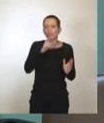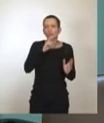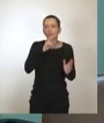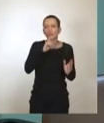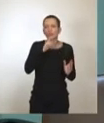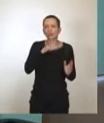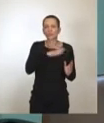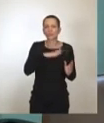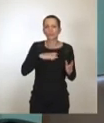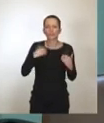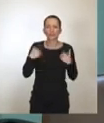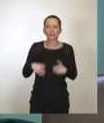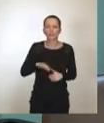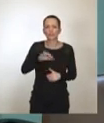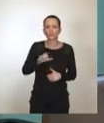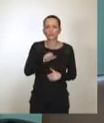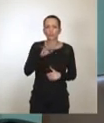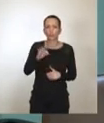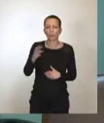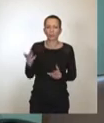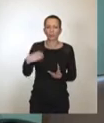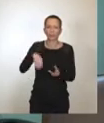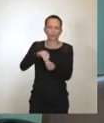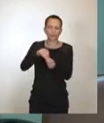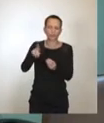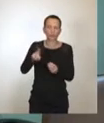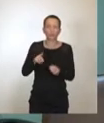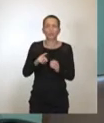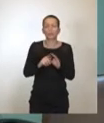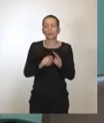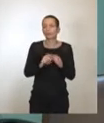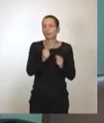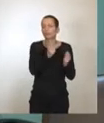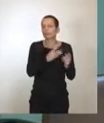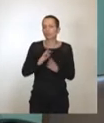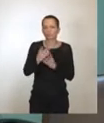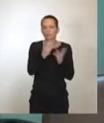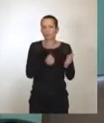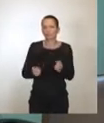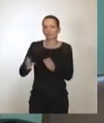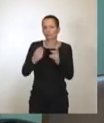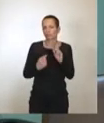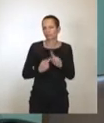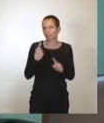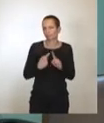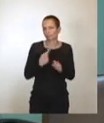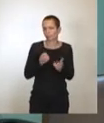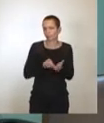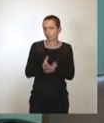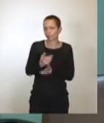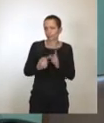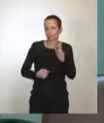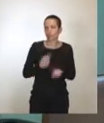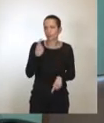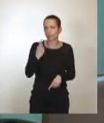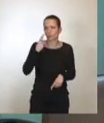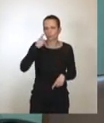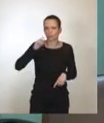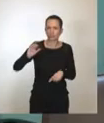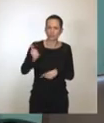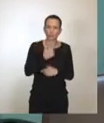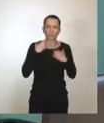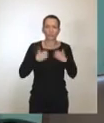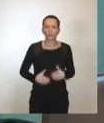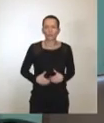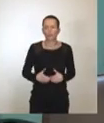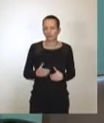Jamet compléter. Je vais juste rappeler les principaux chiffres qui, à mon sens, sont importants que chacun des membres de cet hémicycle